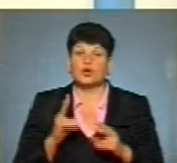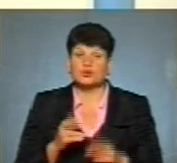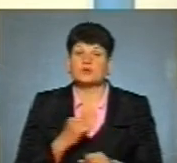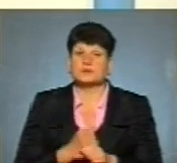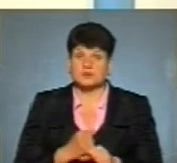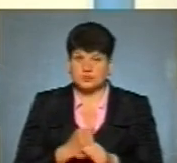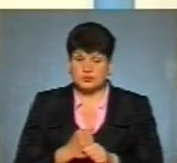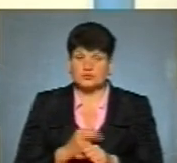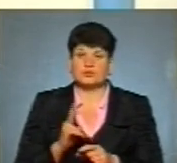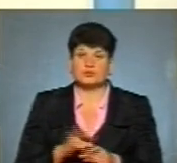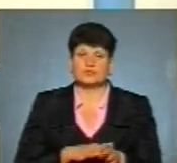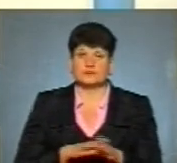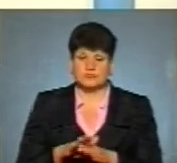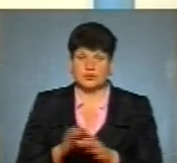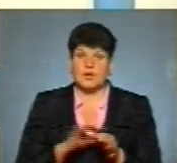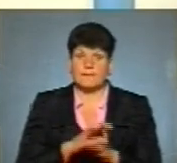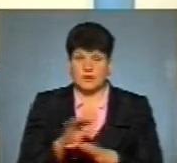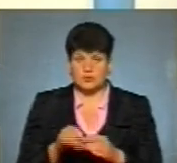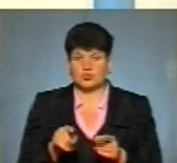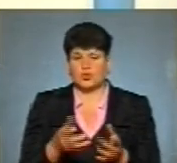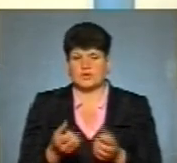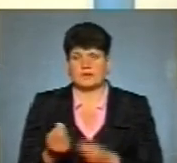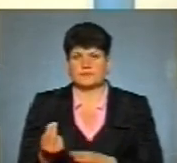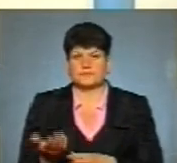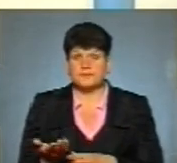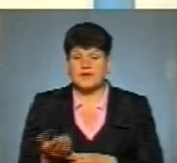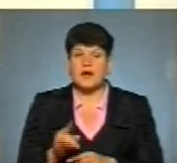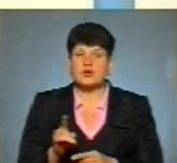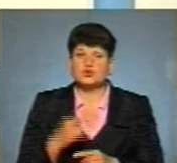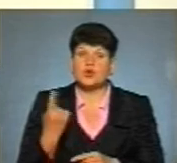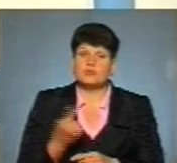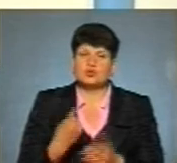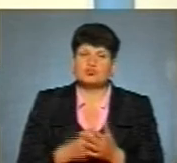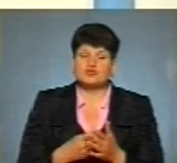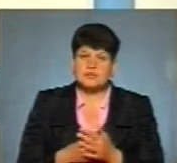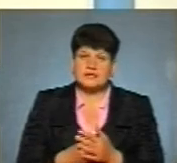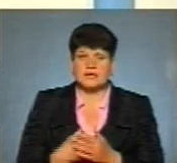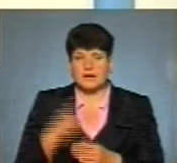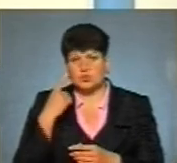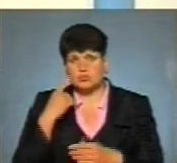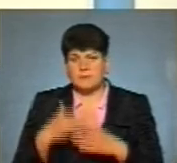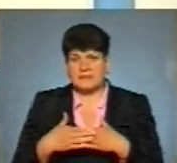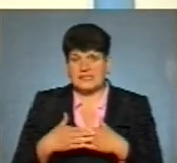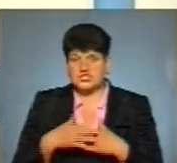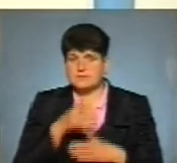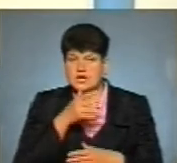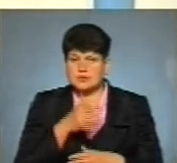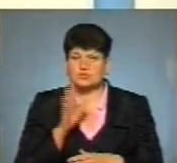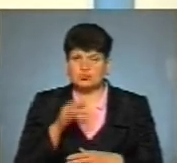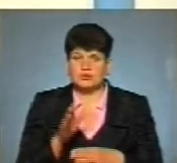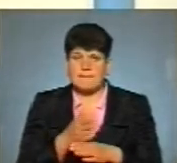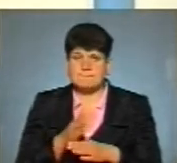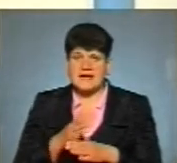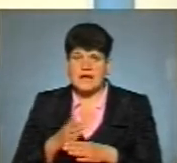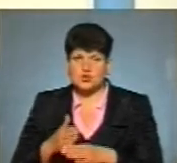робить, хто реалізовує проекти, той і отримує фінансову підтримку. Щодо обласного бюджету, я думаю, найближчим часом буде